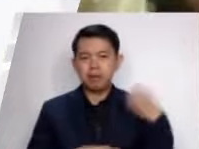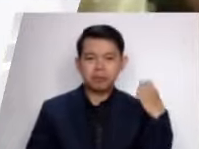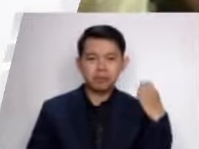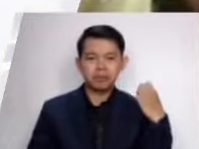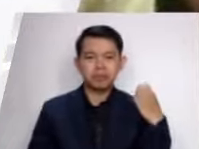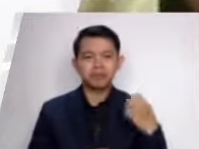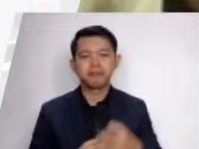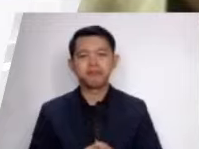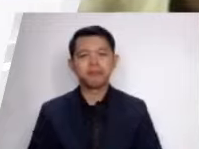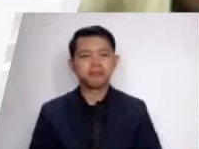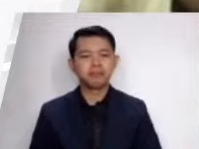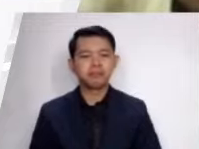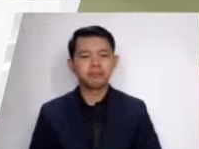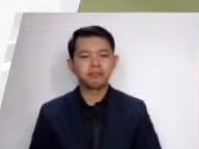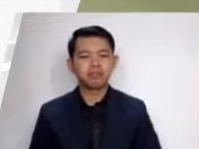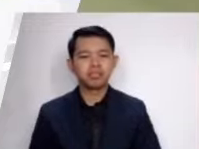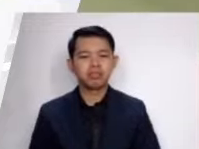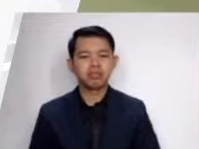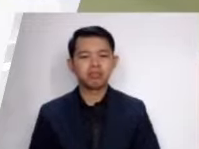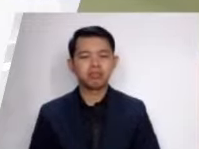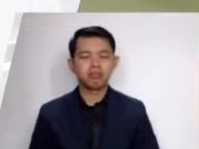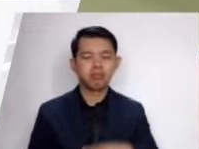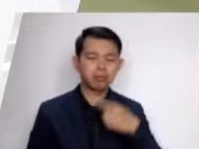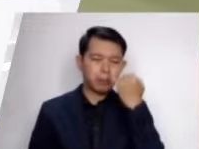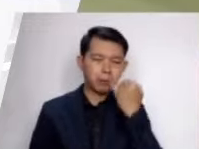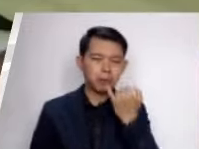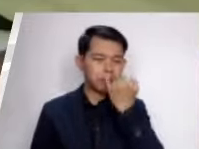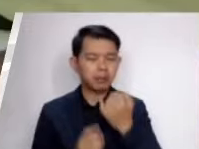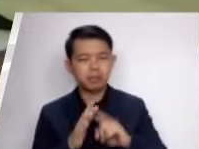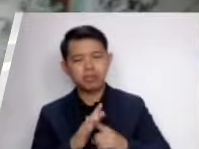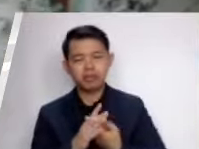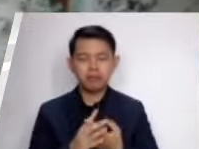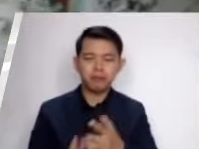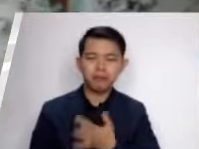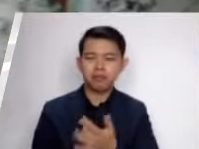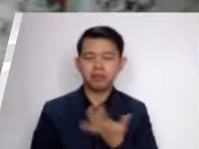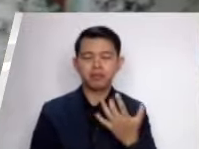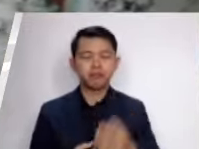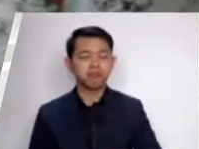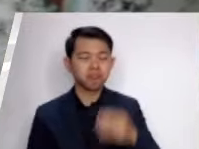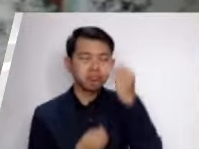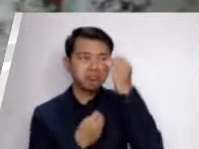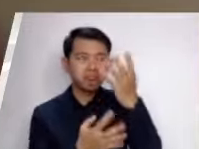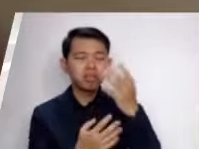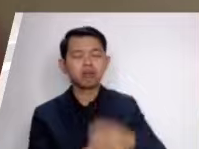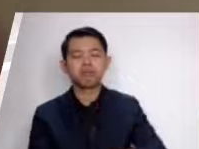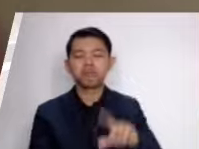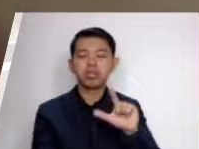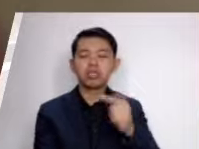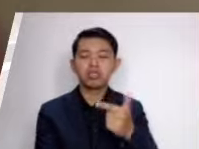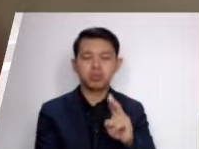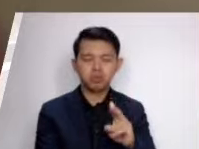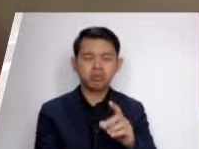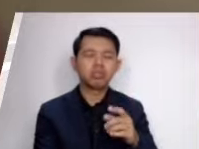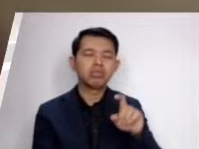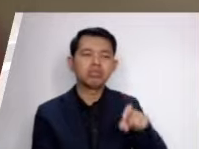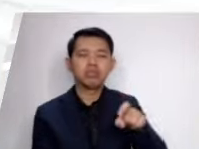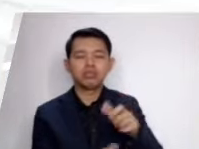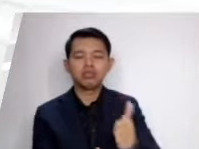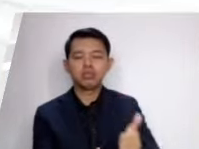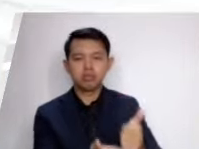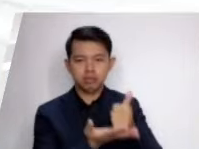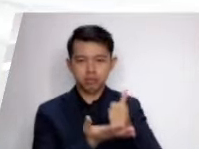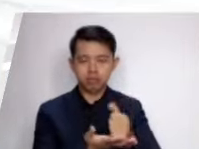Namo nag-ipag-aagagin si Poon sa dayon. Panawagan ng mga residente sa LGU, dagdag na medical equipment kagaya ng oxygen